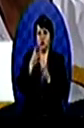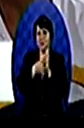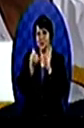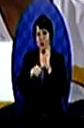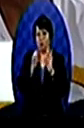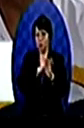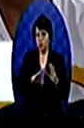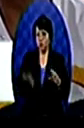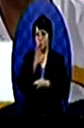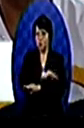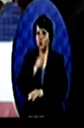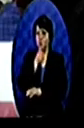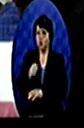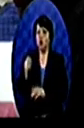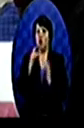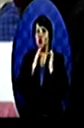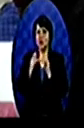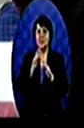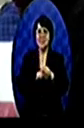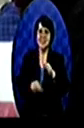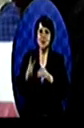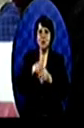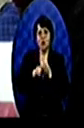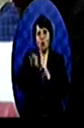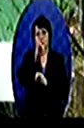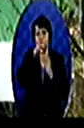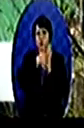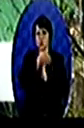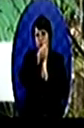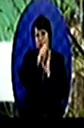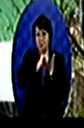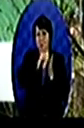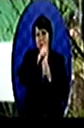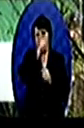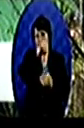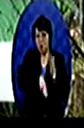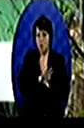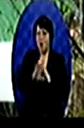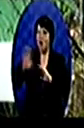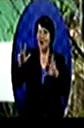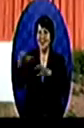ортой цэцэрлэг барьхаар болж байна. За улсын төсөлд мөнгө нь бол суулгаад байгаа юм байна. Ингэснээр алслагдсан